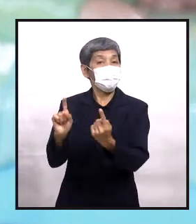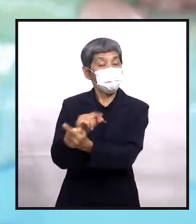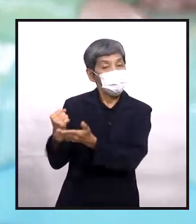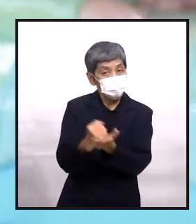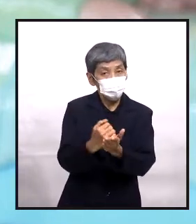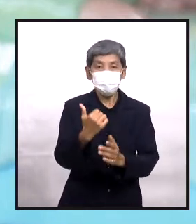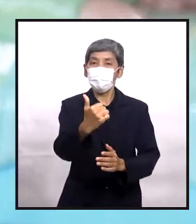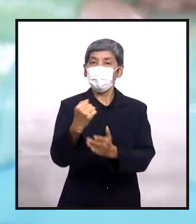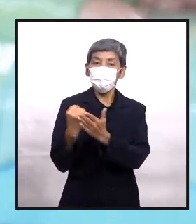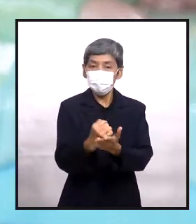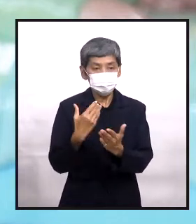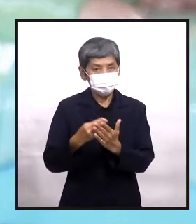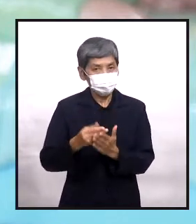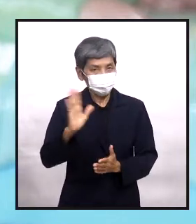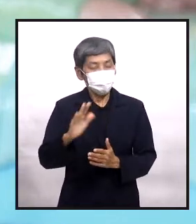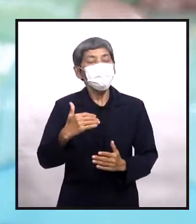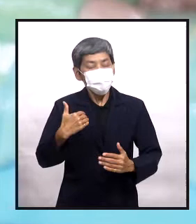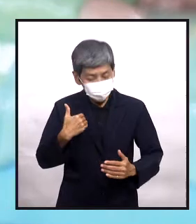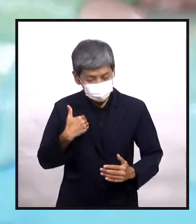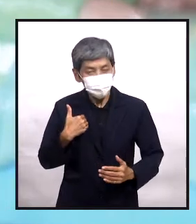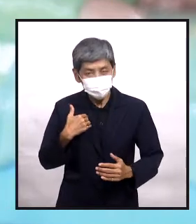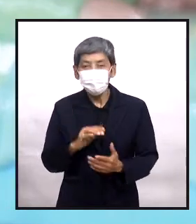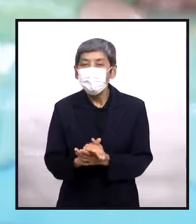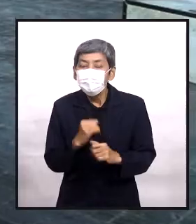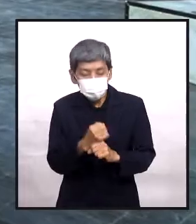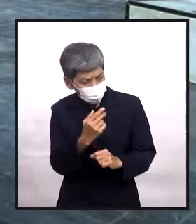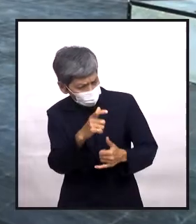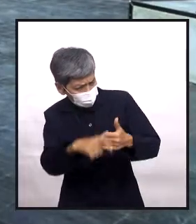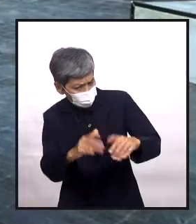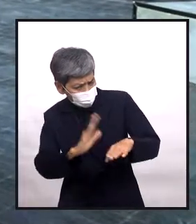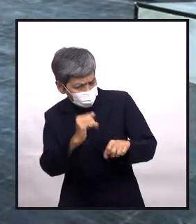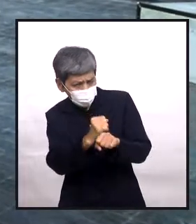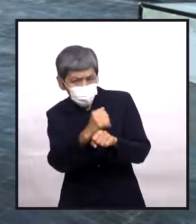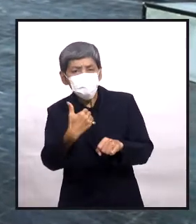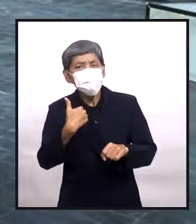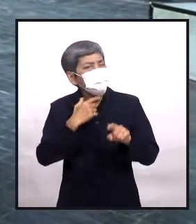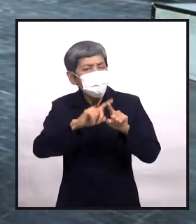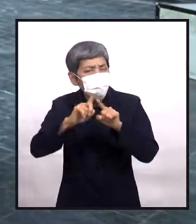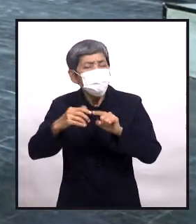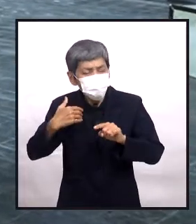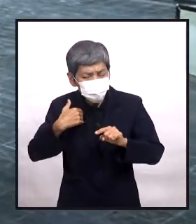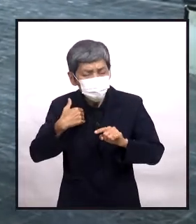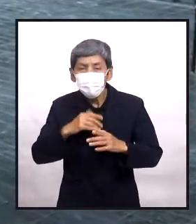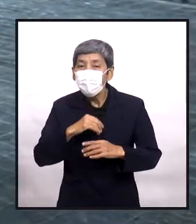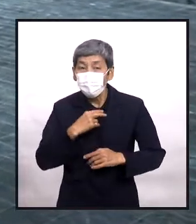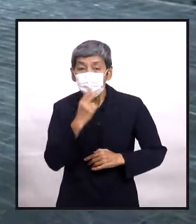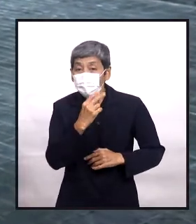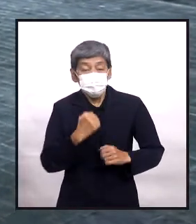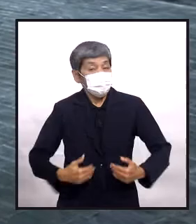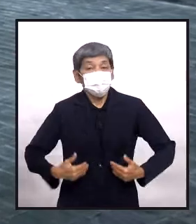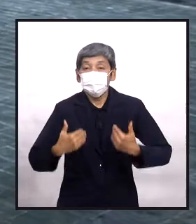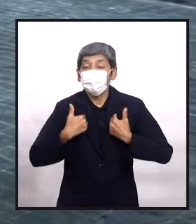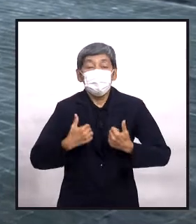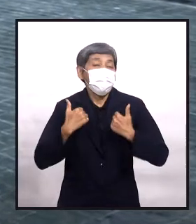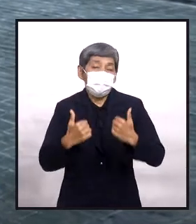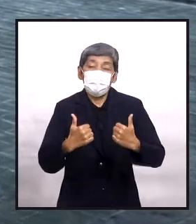อบแทนคุณลูกค้าตอบแทนคุณมันไม่ใช่แค่เรื่องเงินละเดี๋ยวนี้มันมีโซเชียลเครดิตมีเรื่องอะไรต่างๆเยอะแยะเลยที่แบบมันจะทำให้ชีวิ